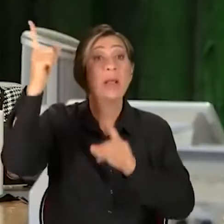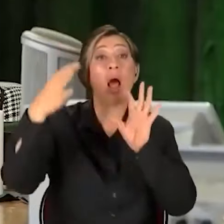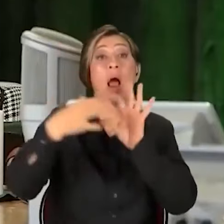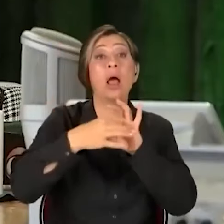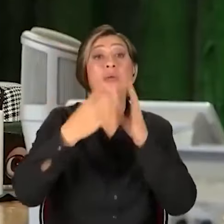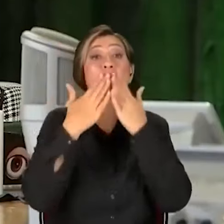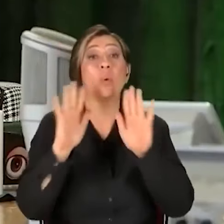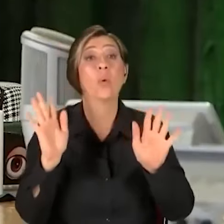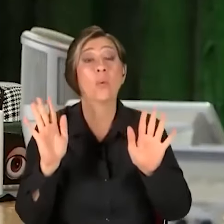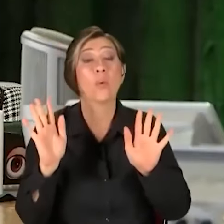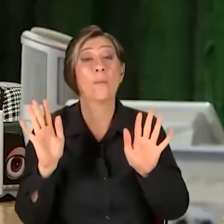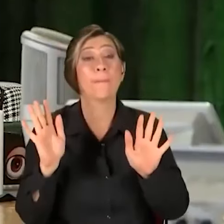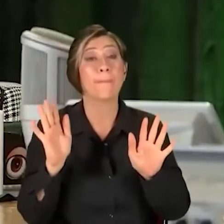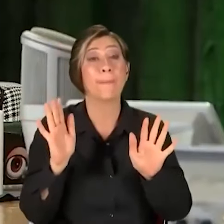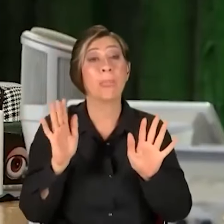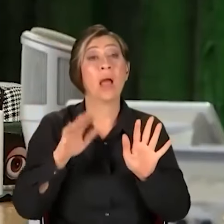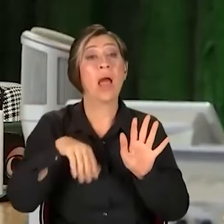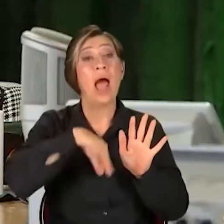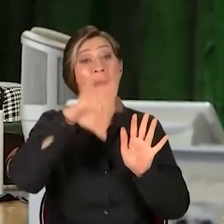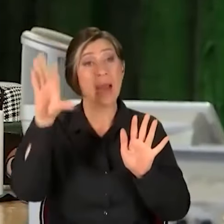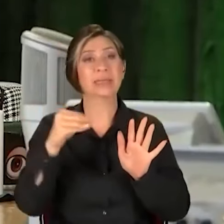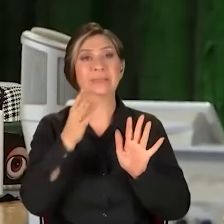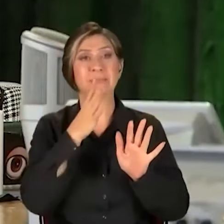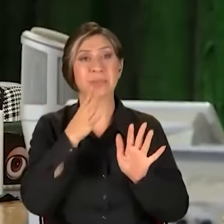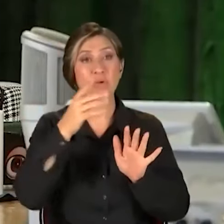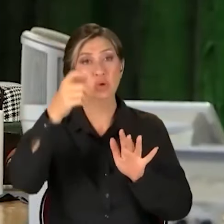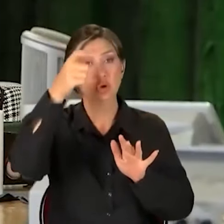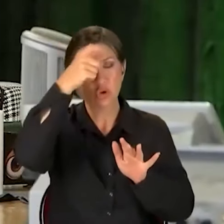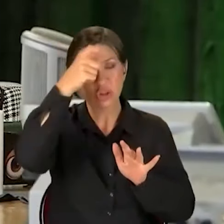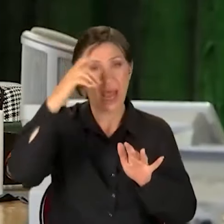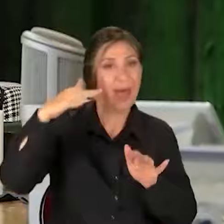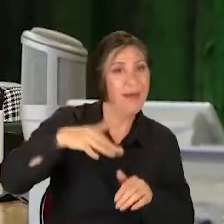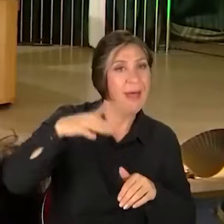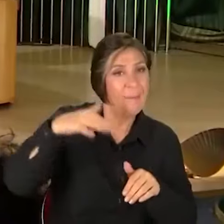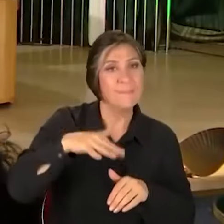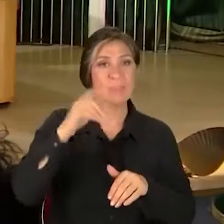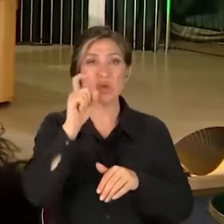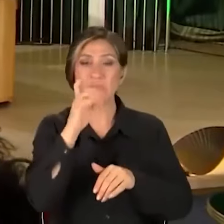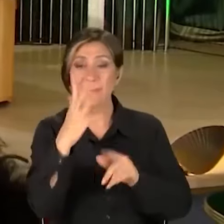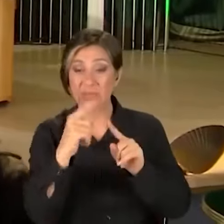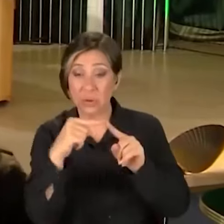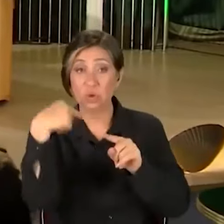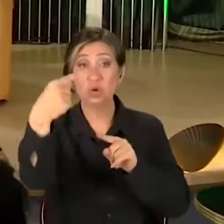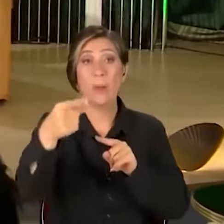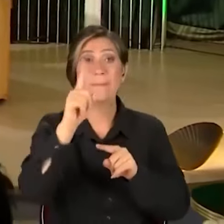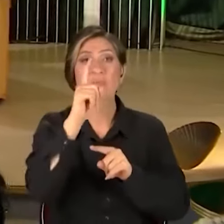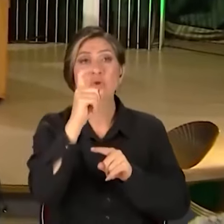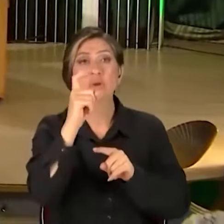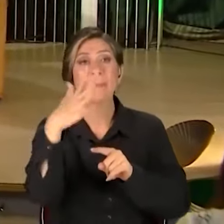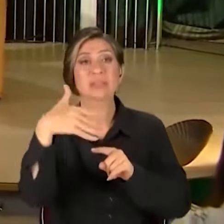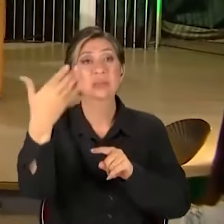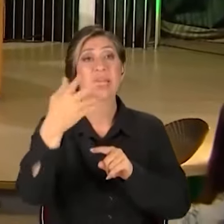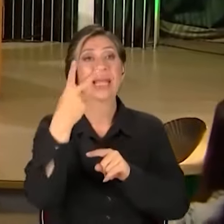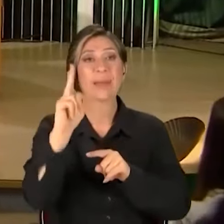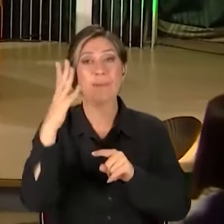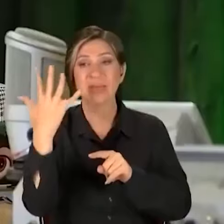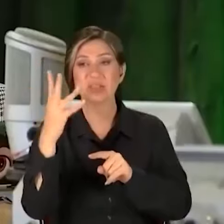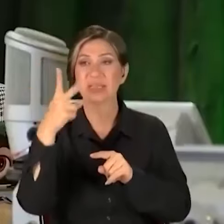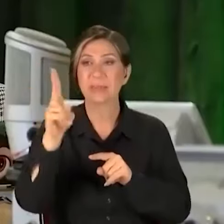alakası olmuyordu. Yani herkes bilir bunu. Türkçe rap'in işte 95'ten sonraki, işte